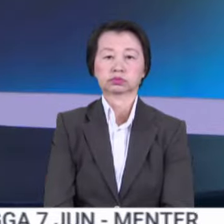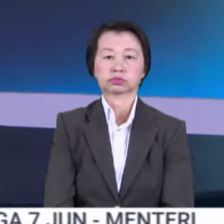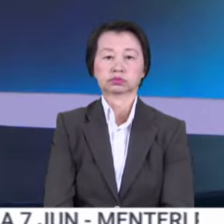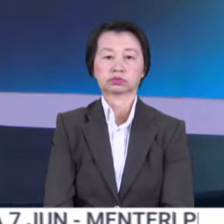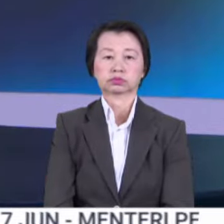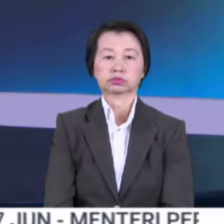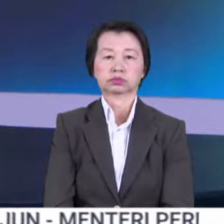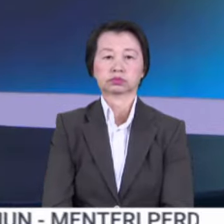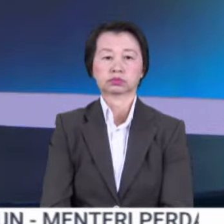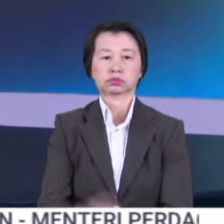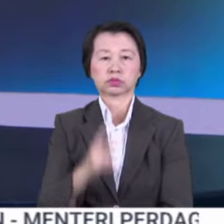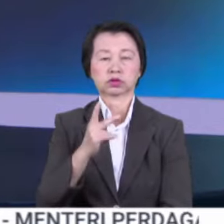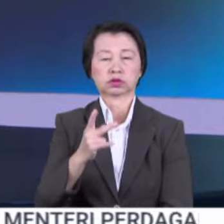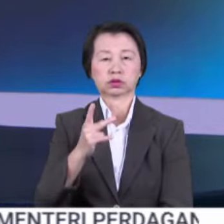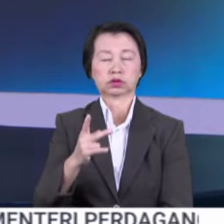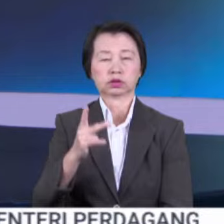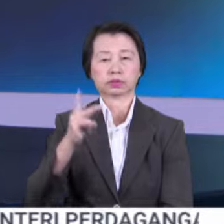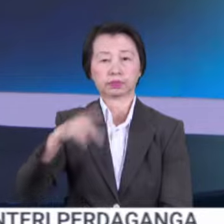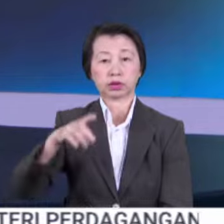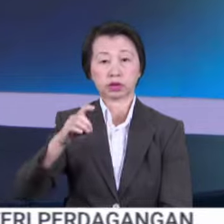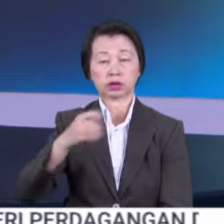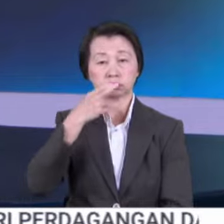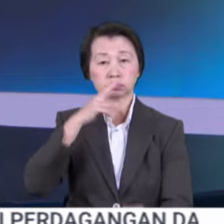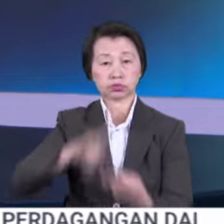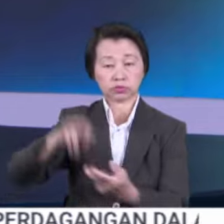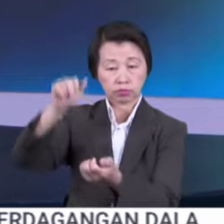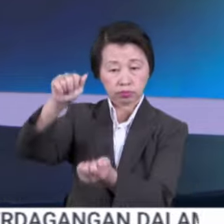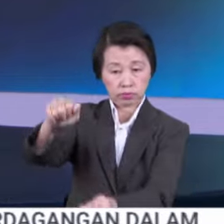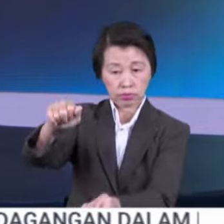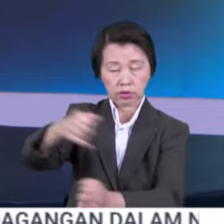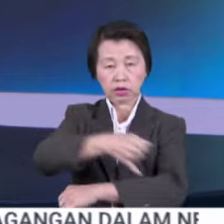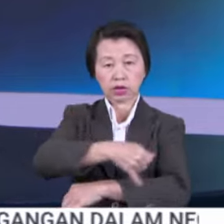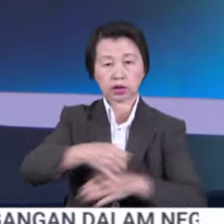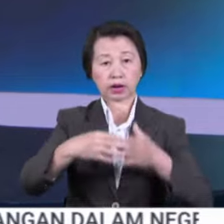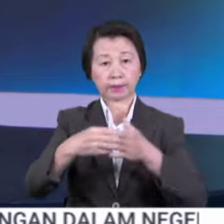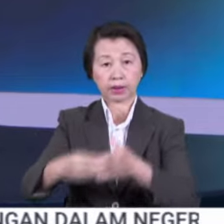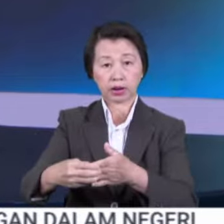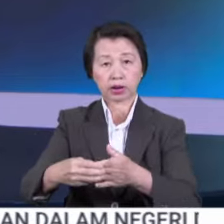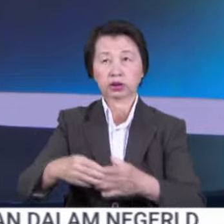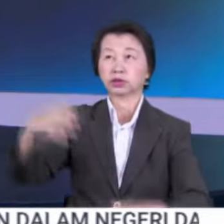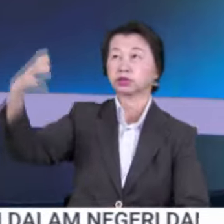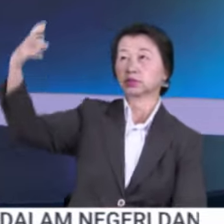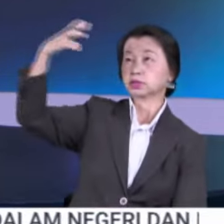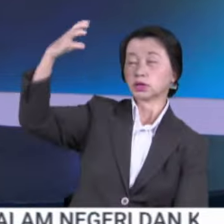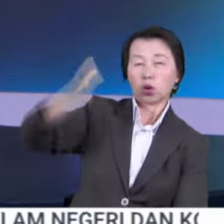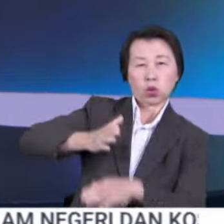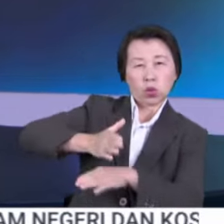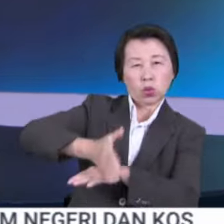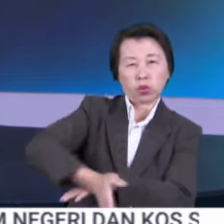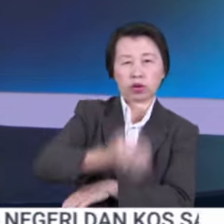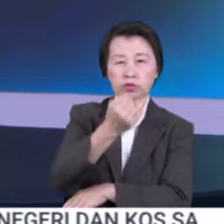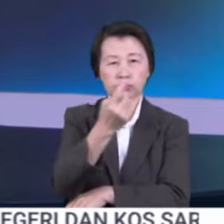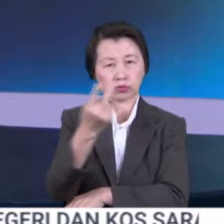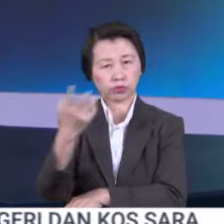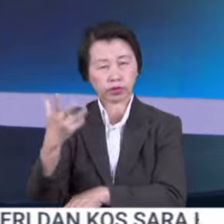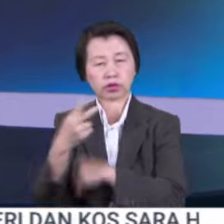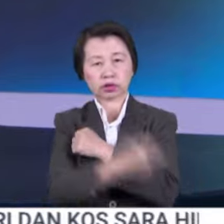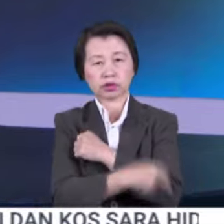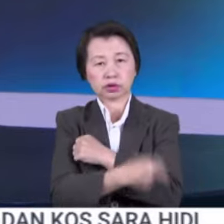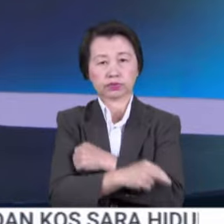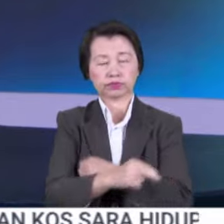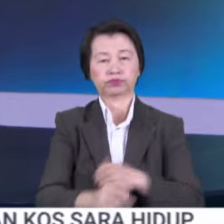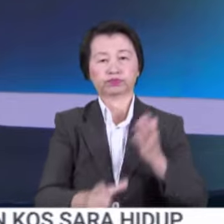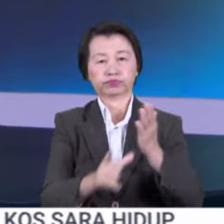kemudian berikan telah mengeluarkan surat siaran dan garis panduan susulan cuaca panas melampau di beberapa negeri di malam